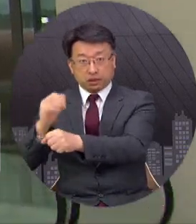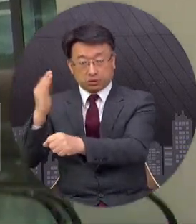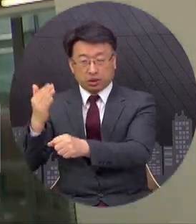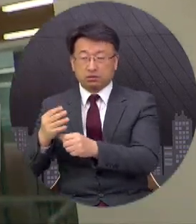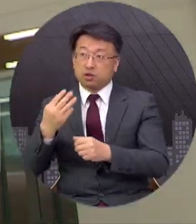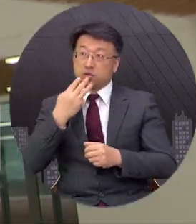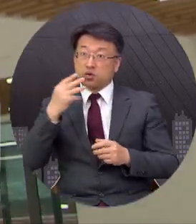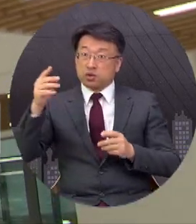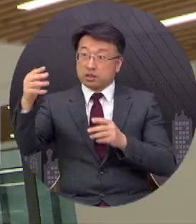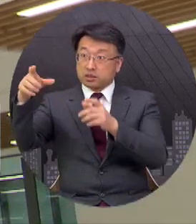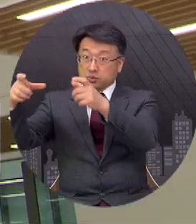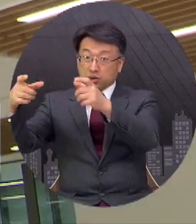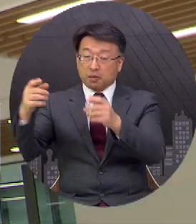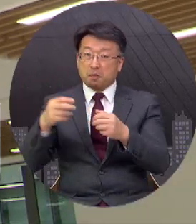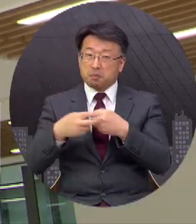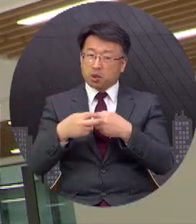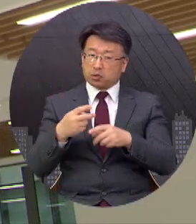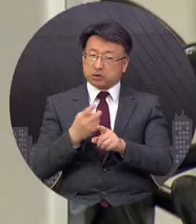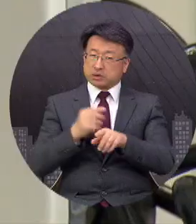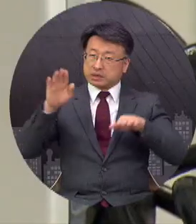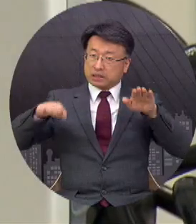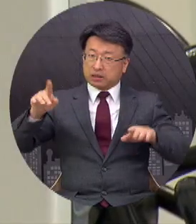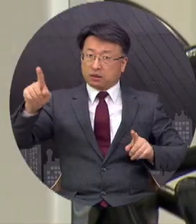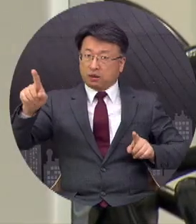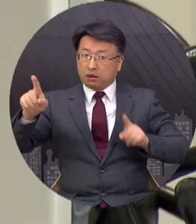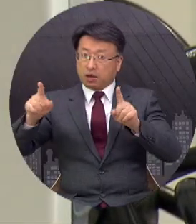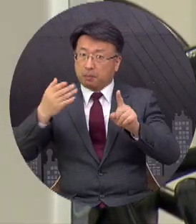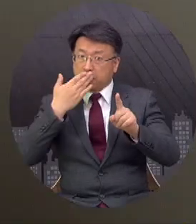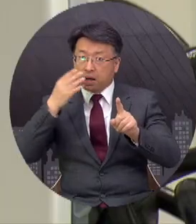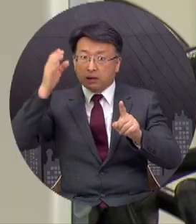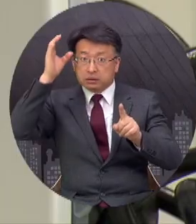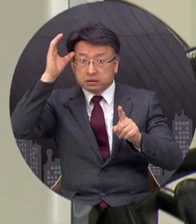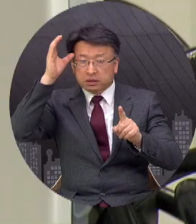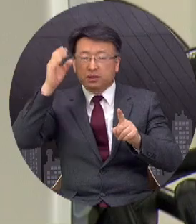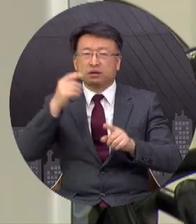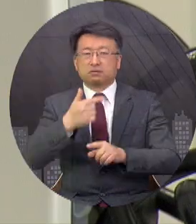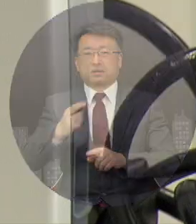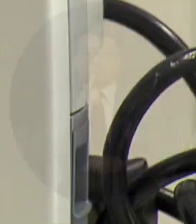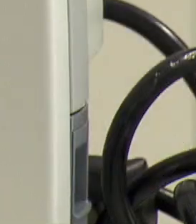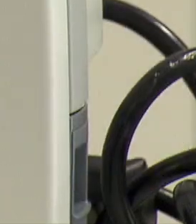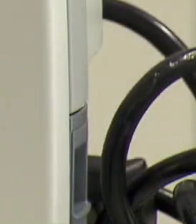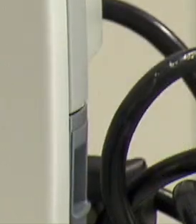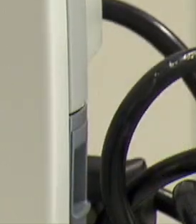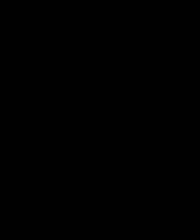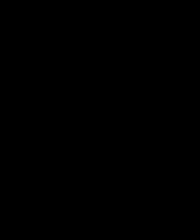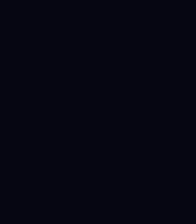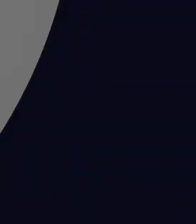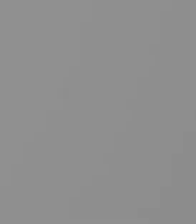수도권과의 의료 격차가 줄어들 수 있을지 기대를 모으고 있습니다. MBC 뉴스 서창우입니다.